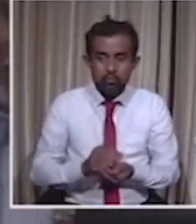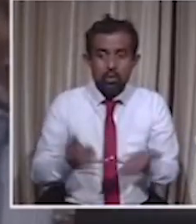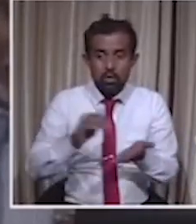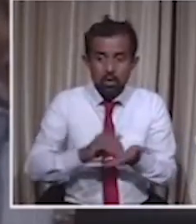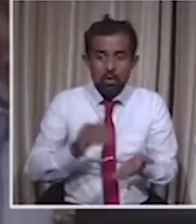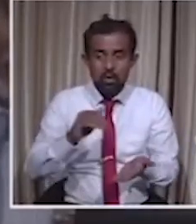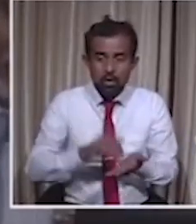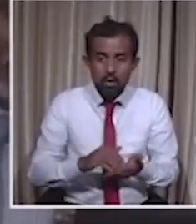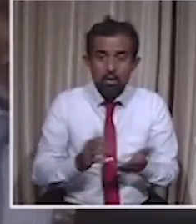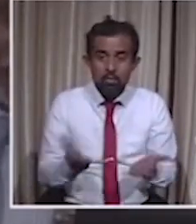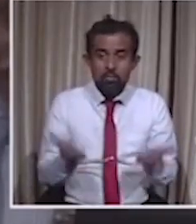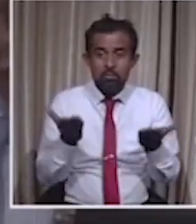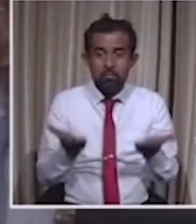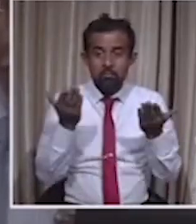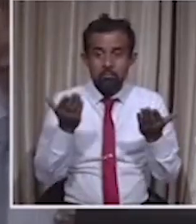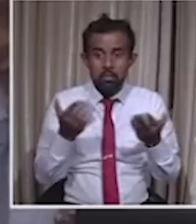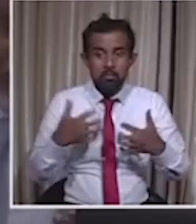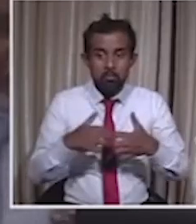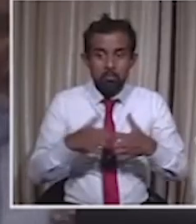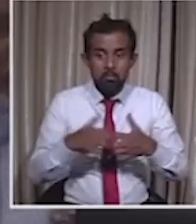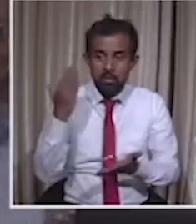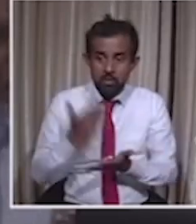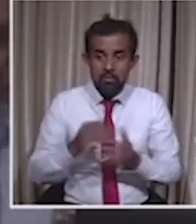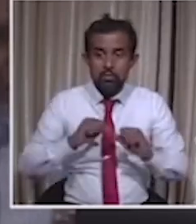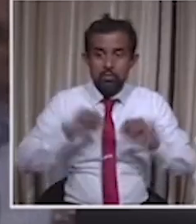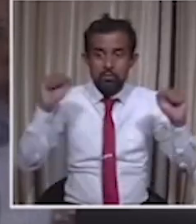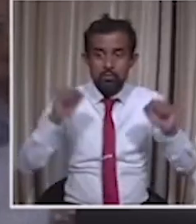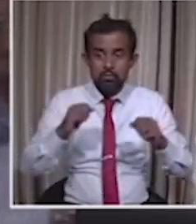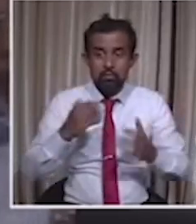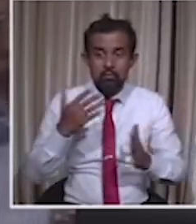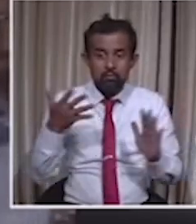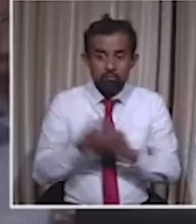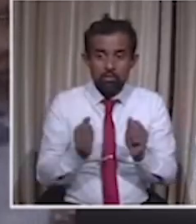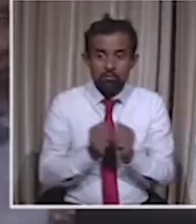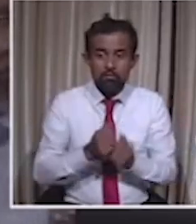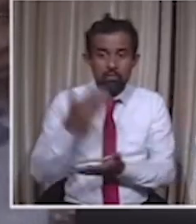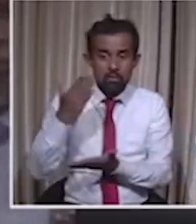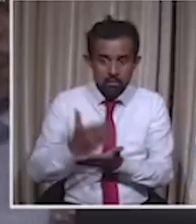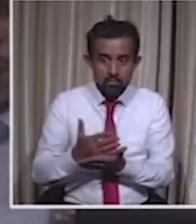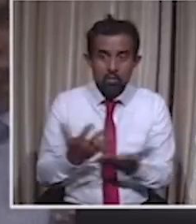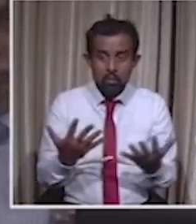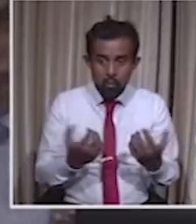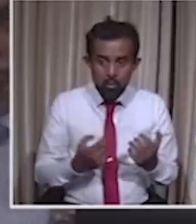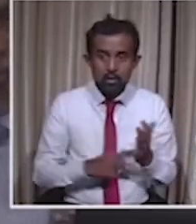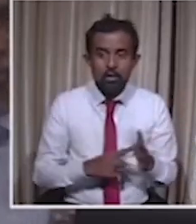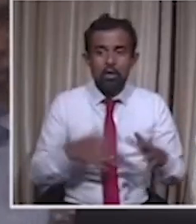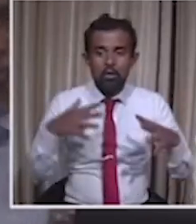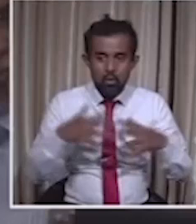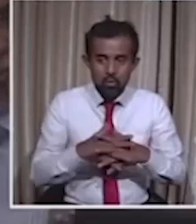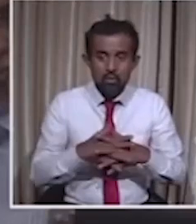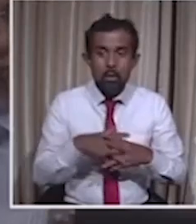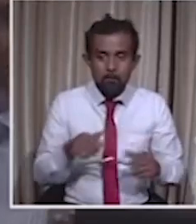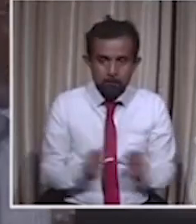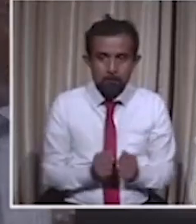නැවතත් එවන් නැගී සිටීමක් ඇති නොවෙන්න කැරලිකාරයන්ට නැගිටින්න බැරි වෙන්න ඒකට තමයි ඒකට අවශ්‍ය නීති ප්‍රතිපාදන සඳහා තමයි මේ